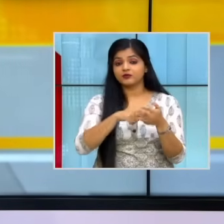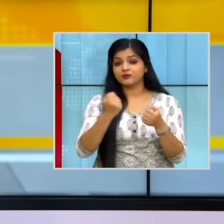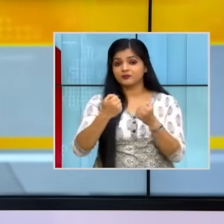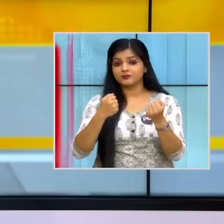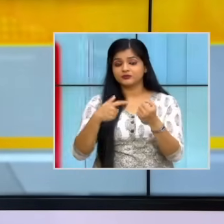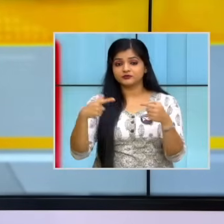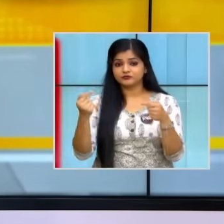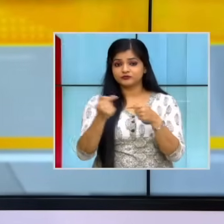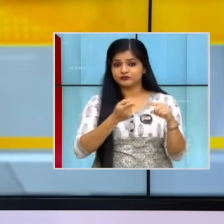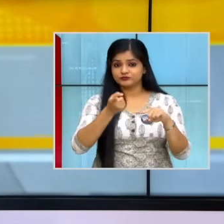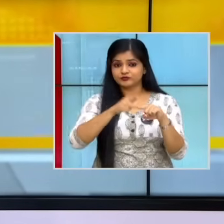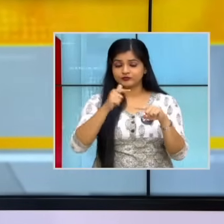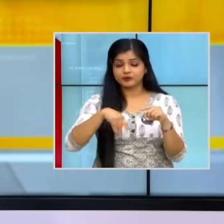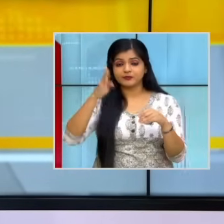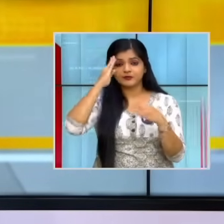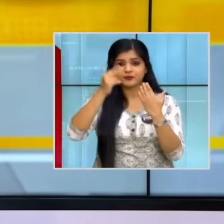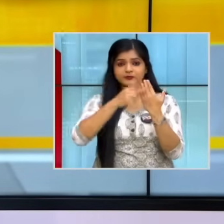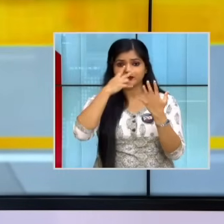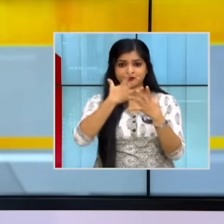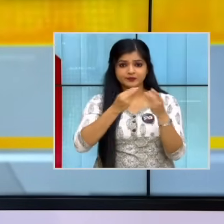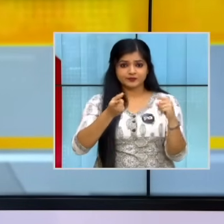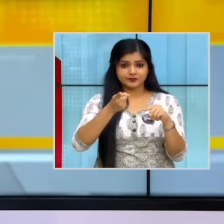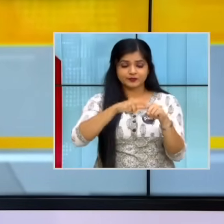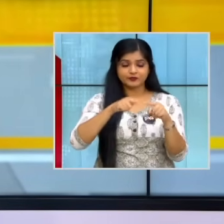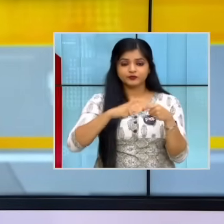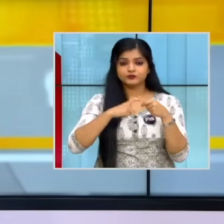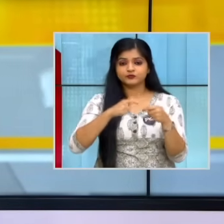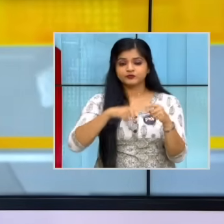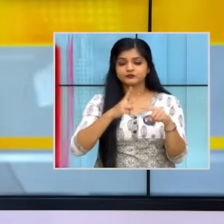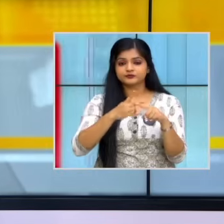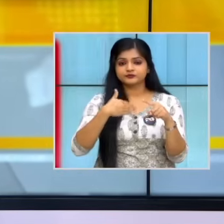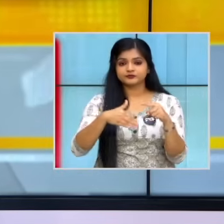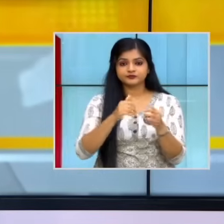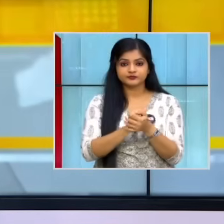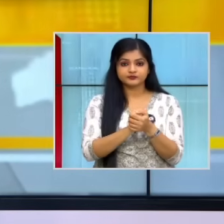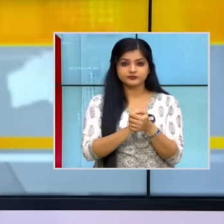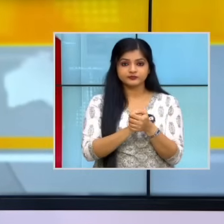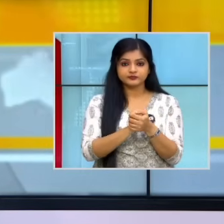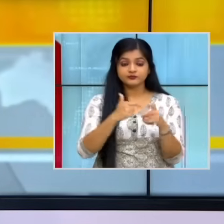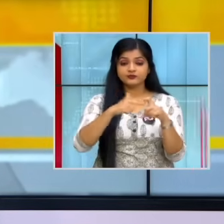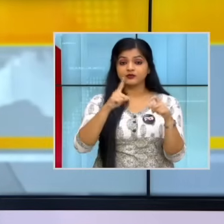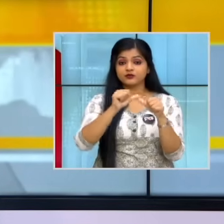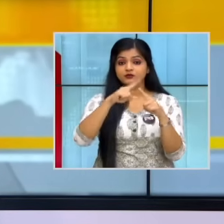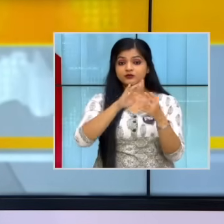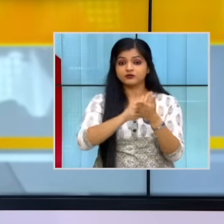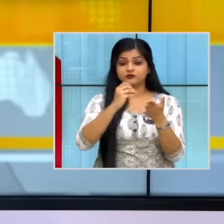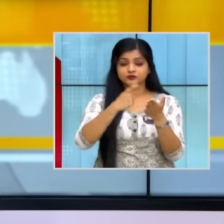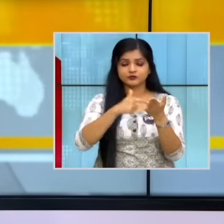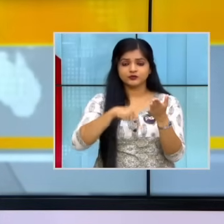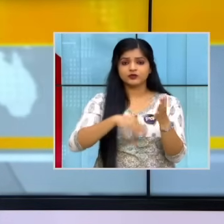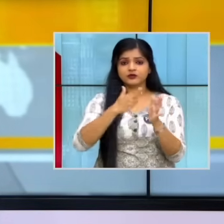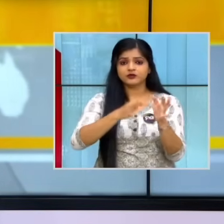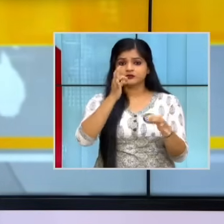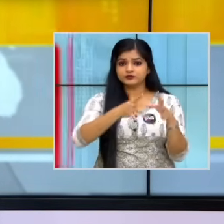തമ്മിൽ തർക്കമുണ്ടായ ബസ്സിലെ CCTV മെമ്മറി കാർഡ് നഷ്ടപ്പെട്ട കേസിലാണ് ചോദ്യം ചെയ്യൽ തുടരുന്നത്. എലത്തൂർ ട്രെയിൻ തീവെപ്പ് കേസിന്